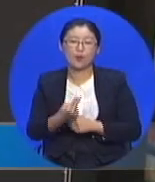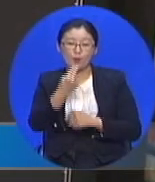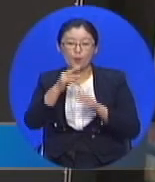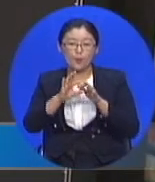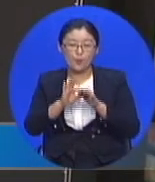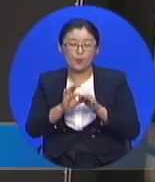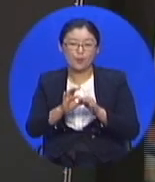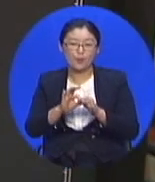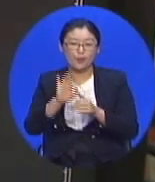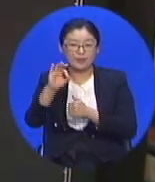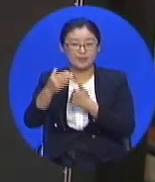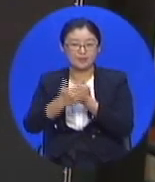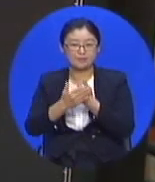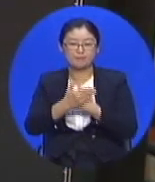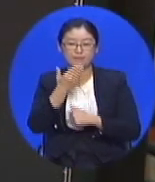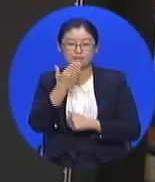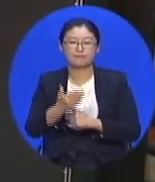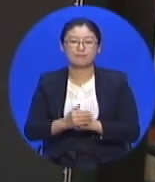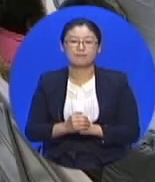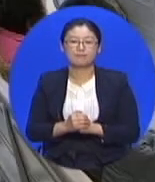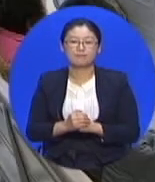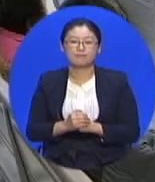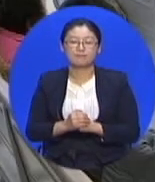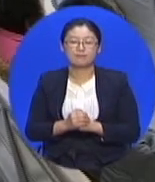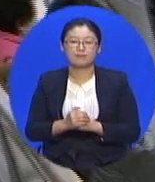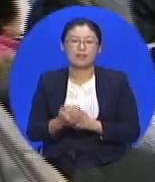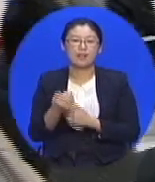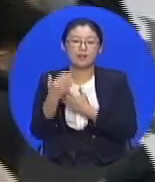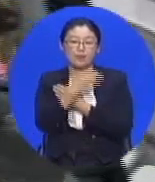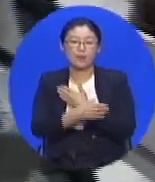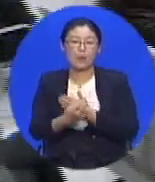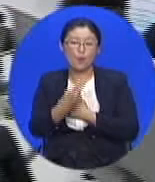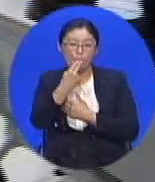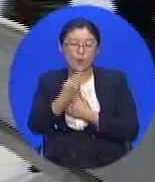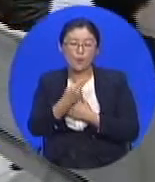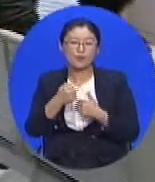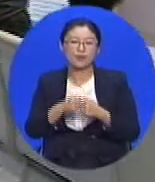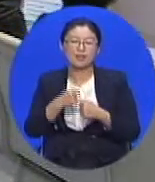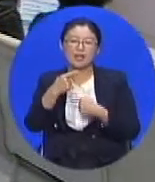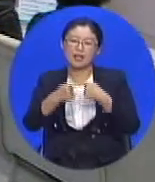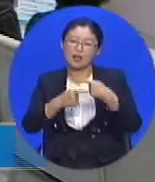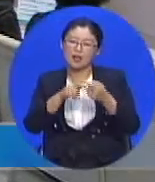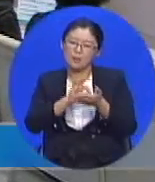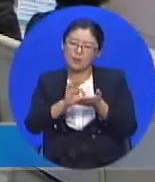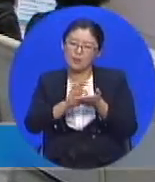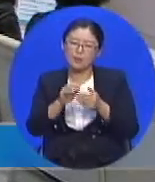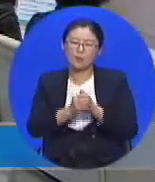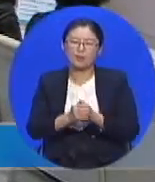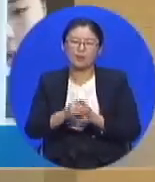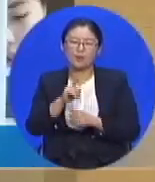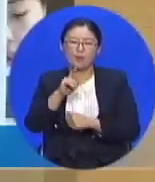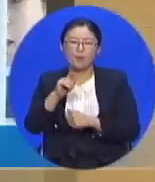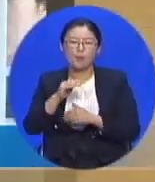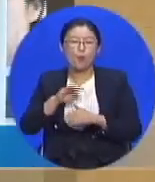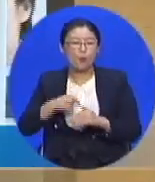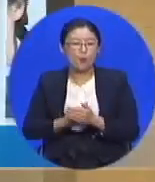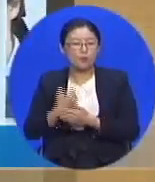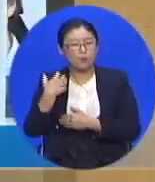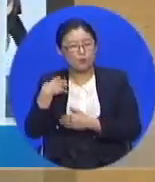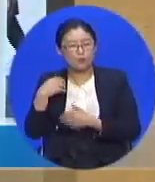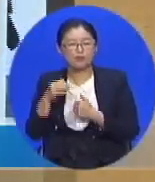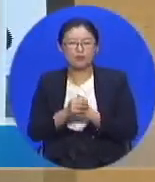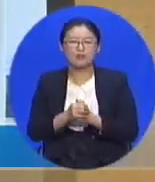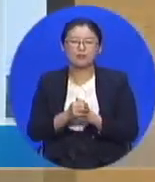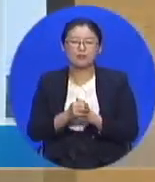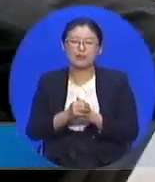일부 비용을 지원받을 수 있습니다. 또한 건강보험이 적용되는 연간 의료비 중 환자 본인이 최대로 부담해야 하는